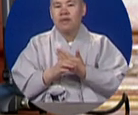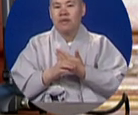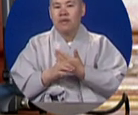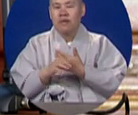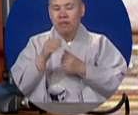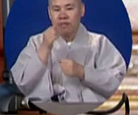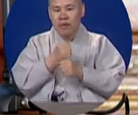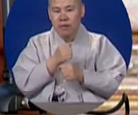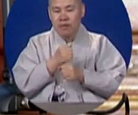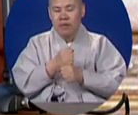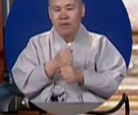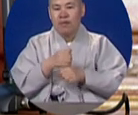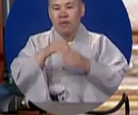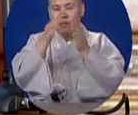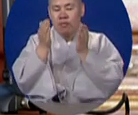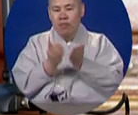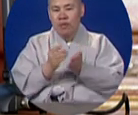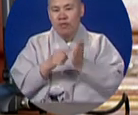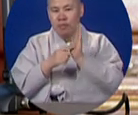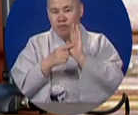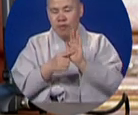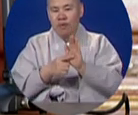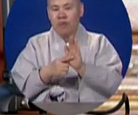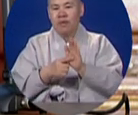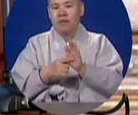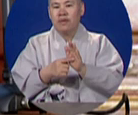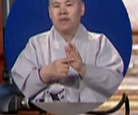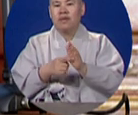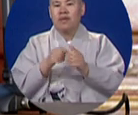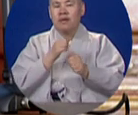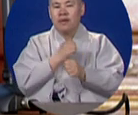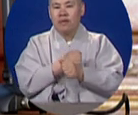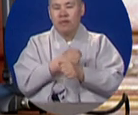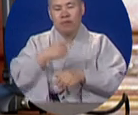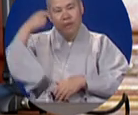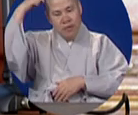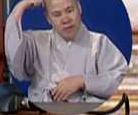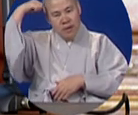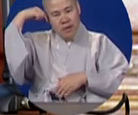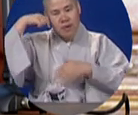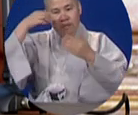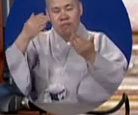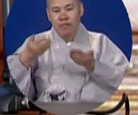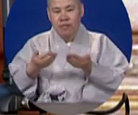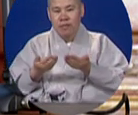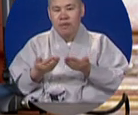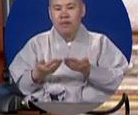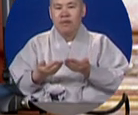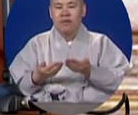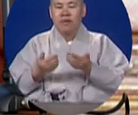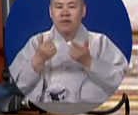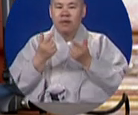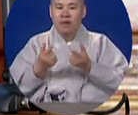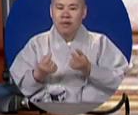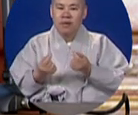온갖 표현을 다하고 온갖 느낌을 다 받고 이게 이제